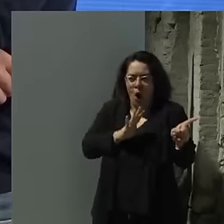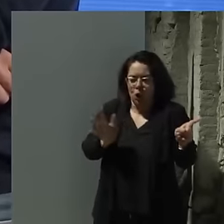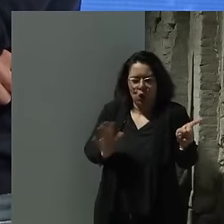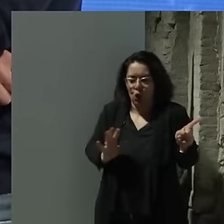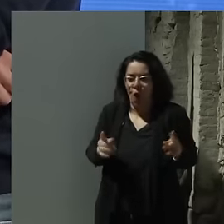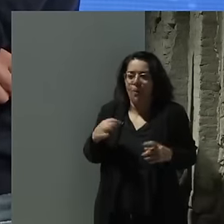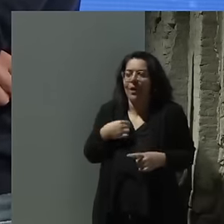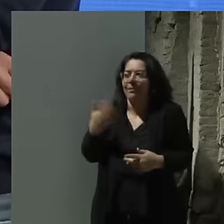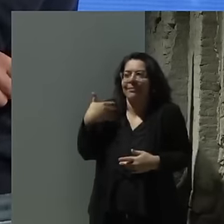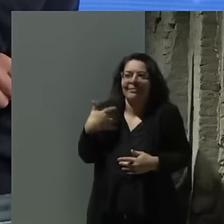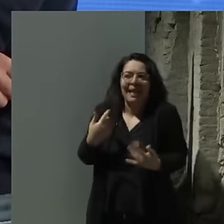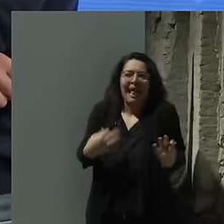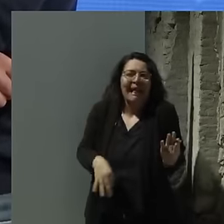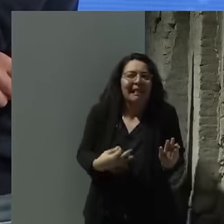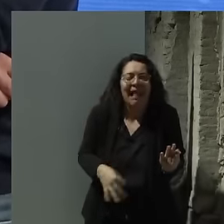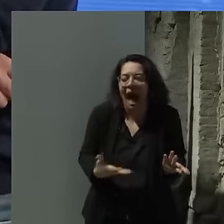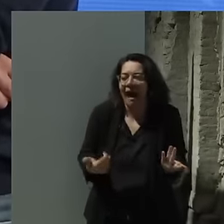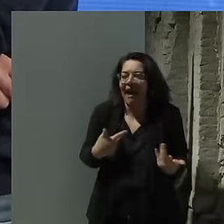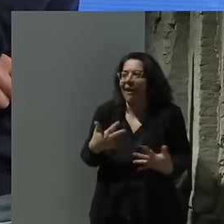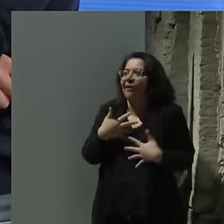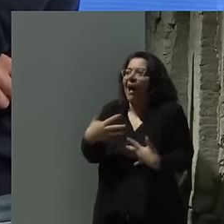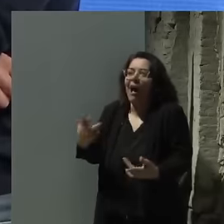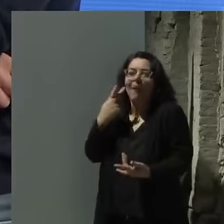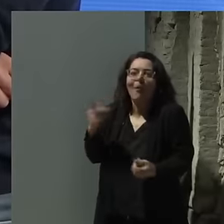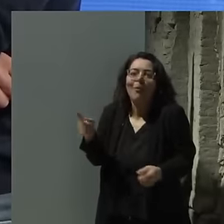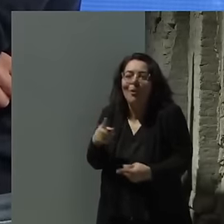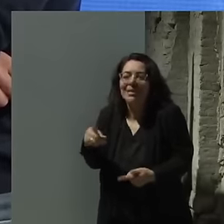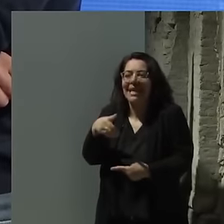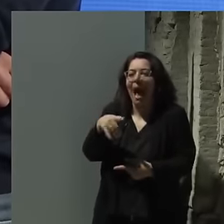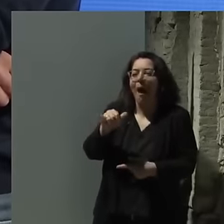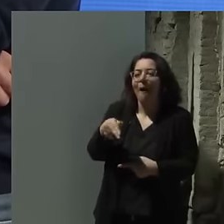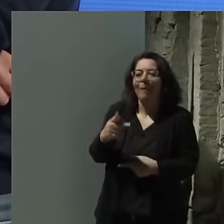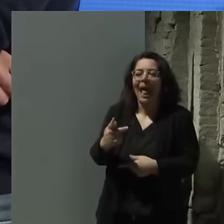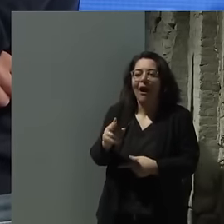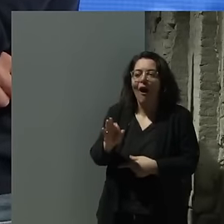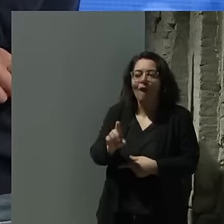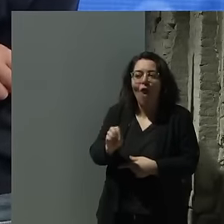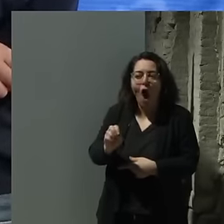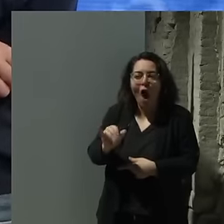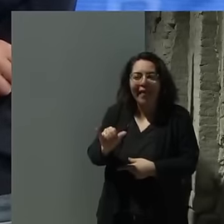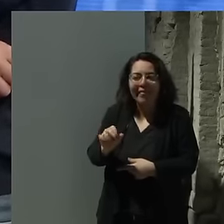la chitarra, che ama i Pink Floyd, che disegna